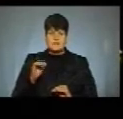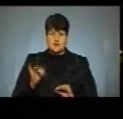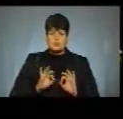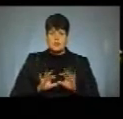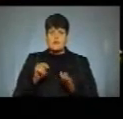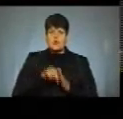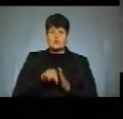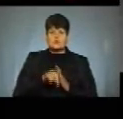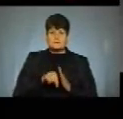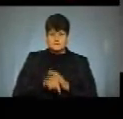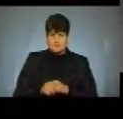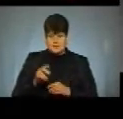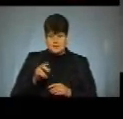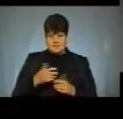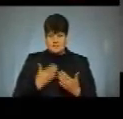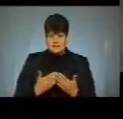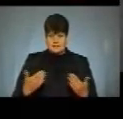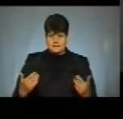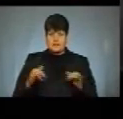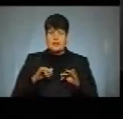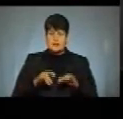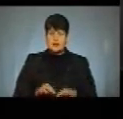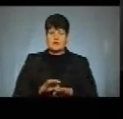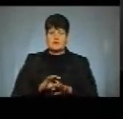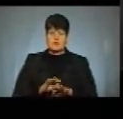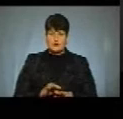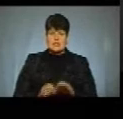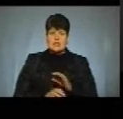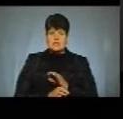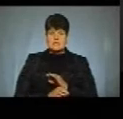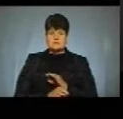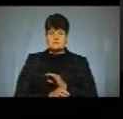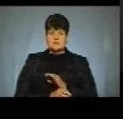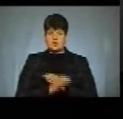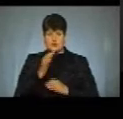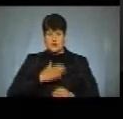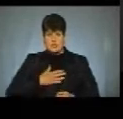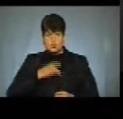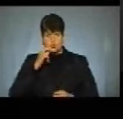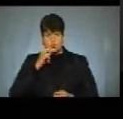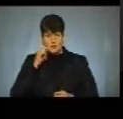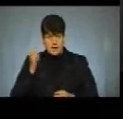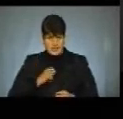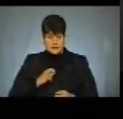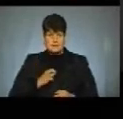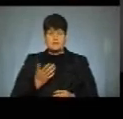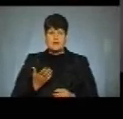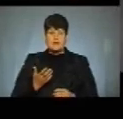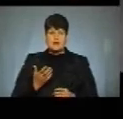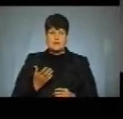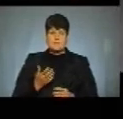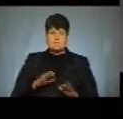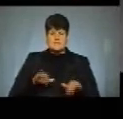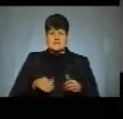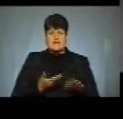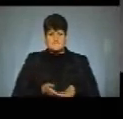вистави. Дія відбувається на сході нашої країни, на передовій. Після важкого бойового